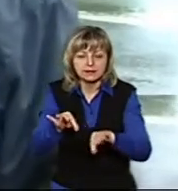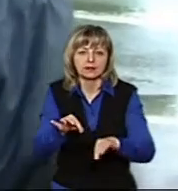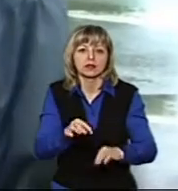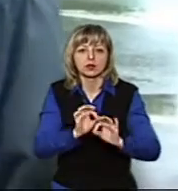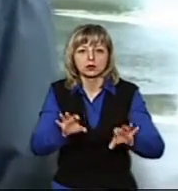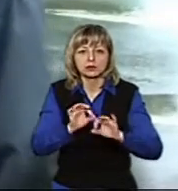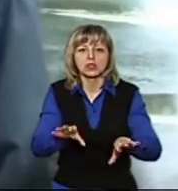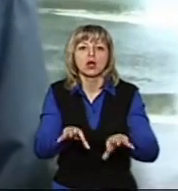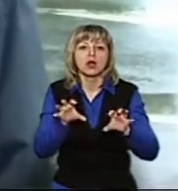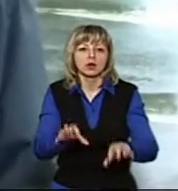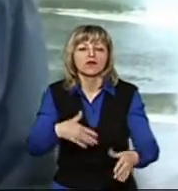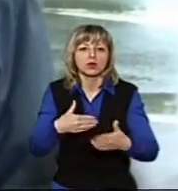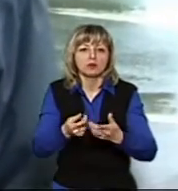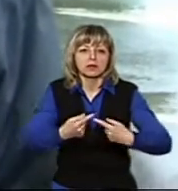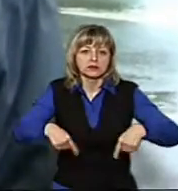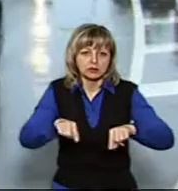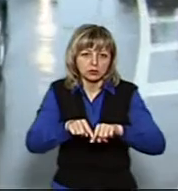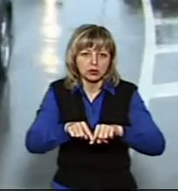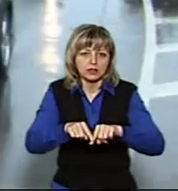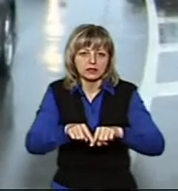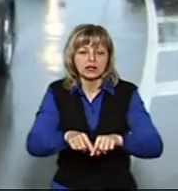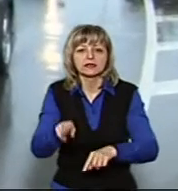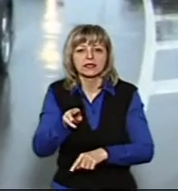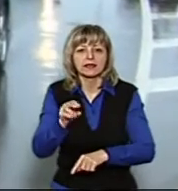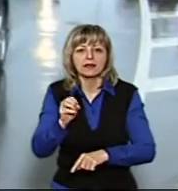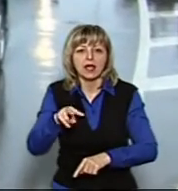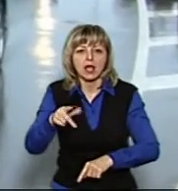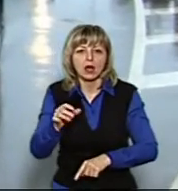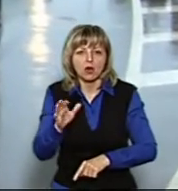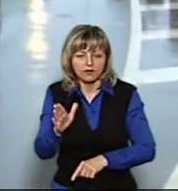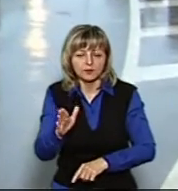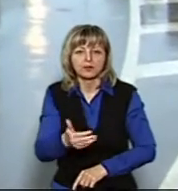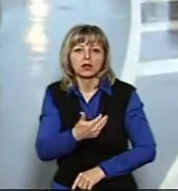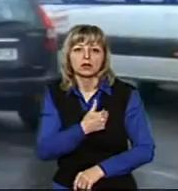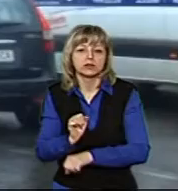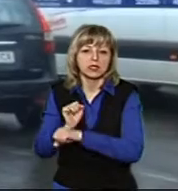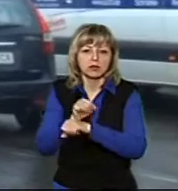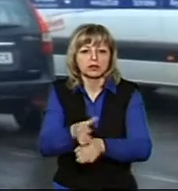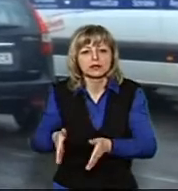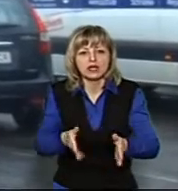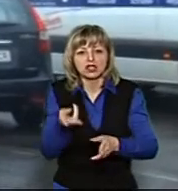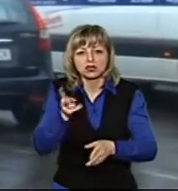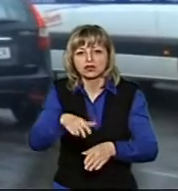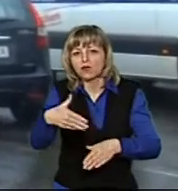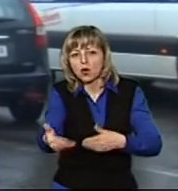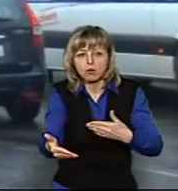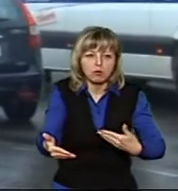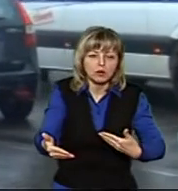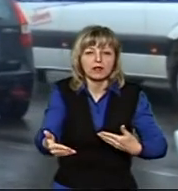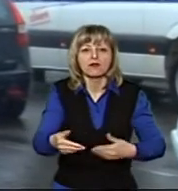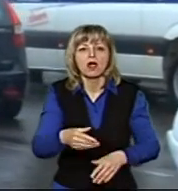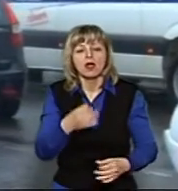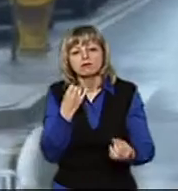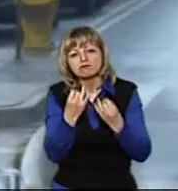організації Асоціація прав малого і середнього бізнесу Волині Ігор Дельов. Хотіли перекрити трасу з двох боків, але порадилися з